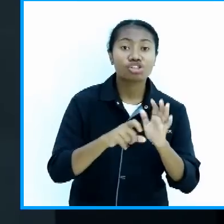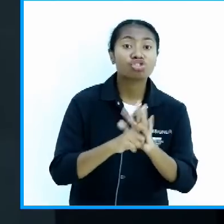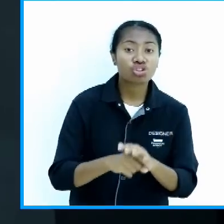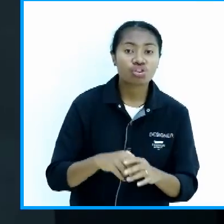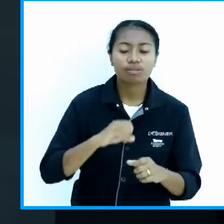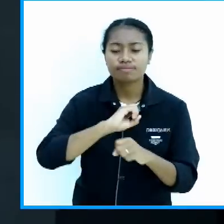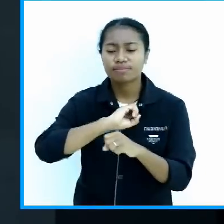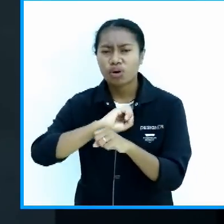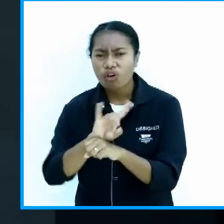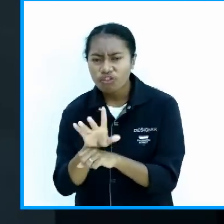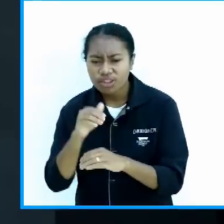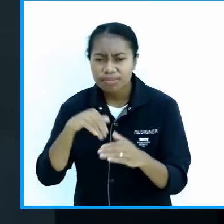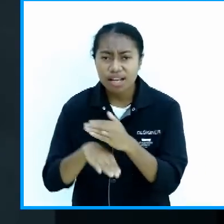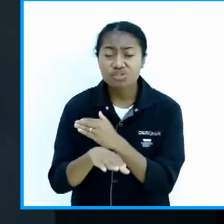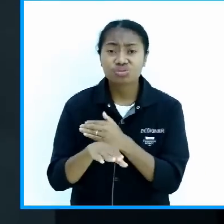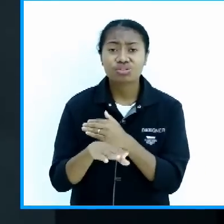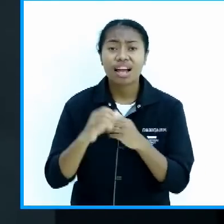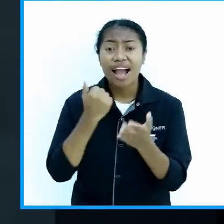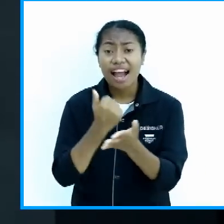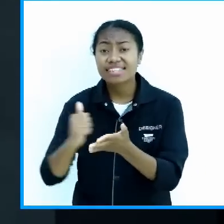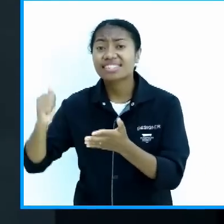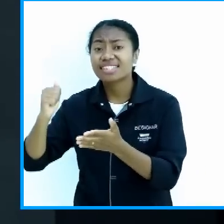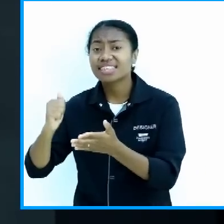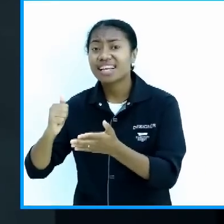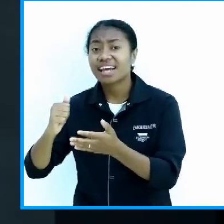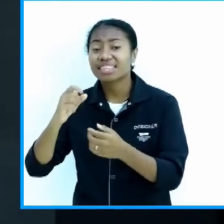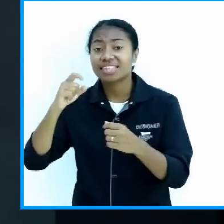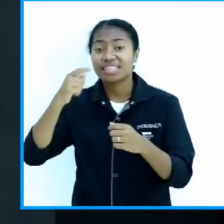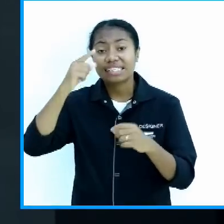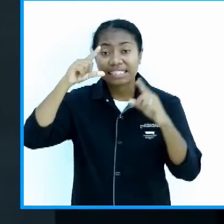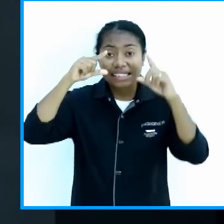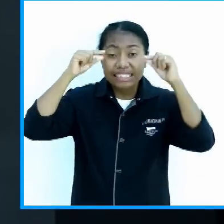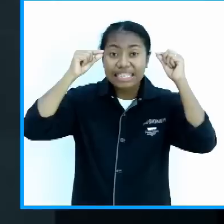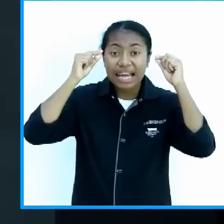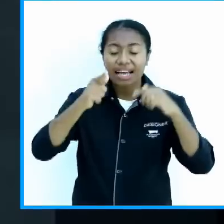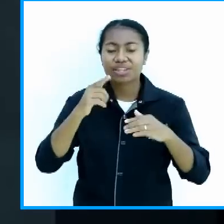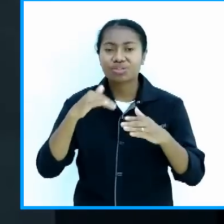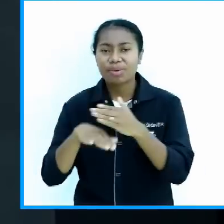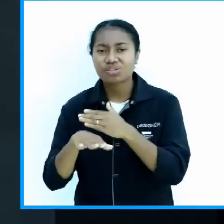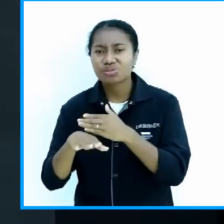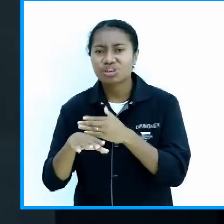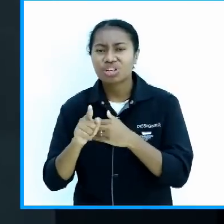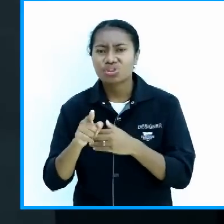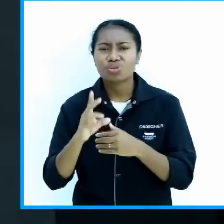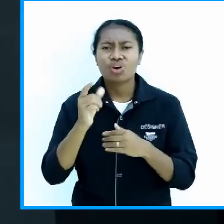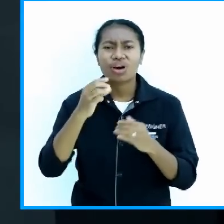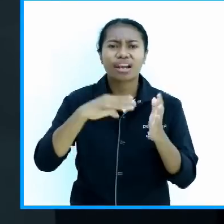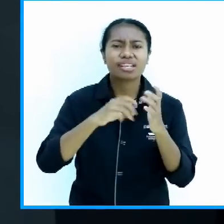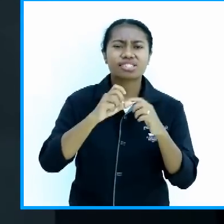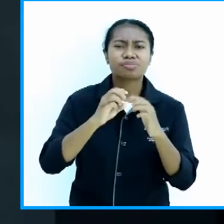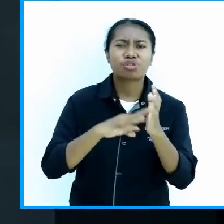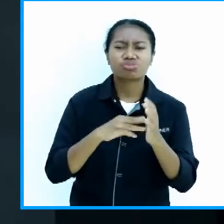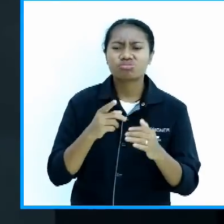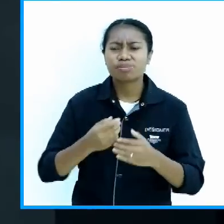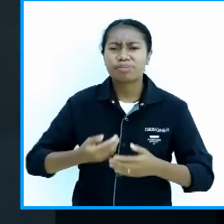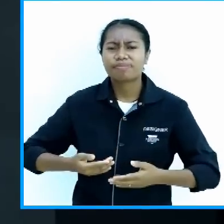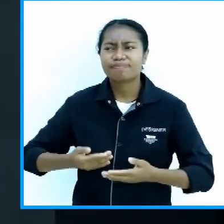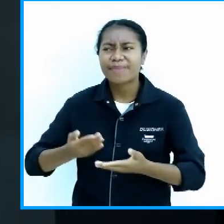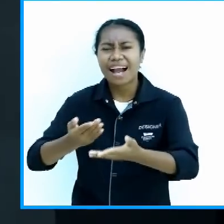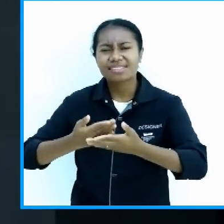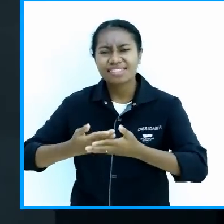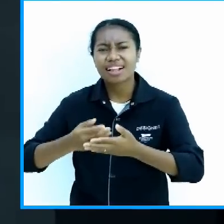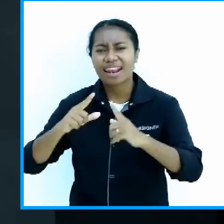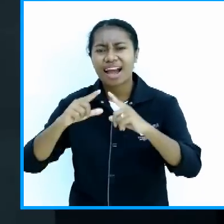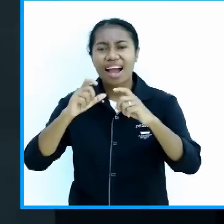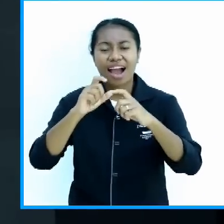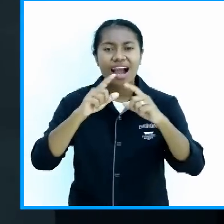Cina atau hanya dia punya kepala saja yang dibuat di laboratorium, respon tubuh itu akan membentuk sistem imun yang sama.